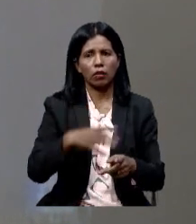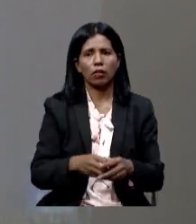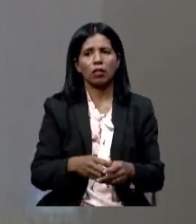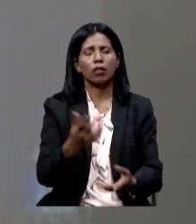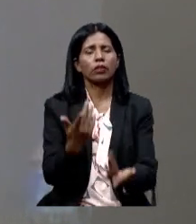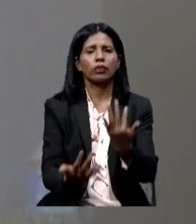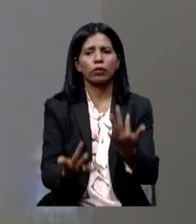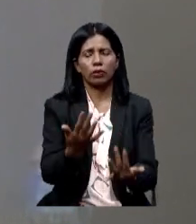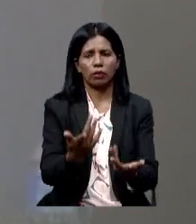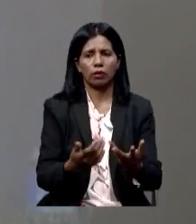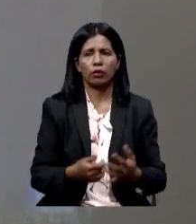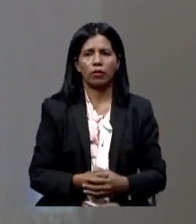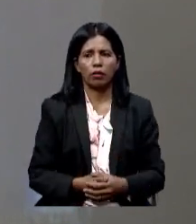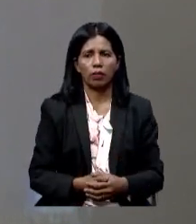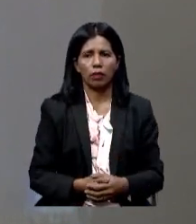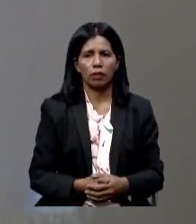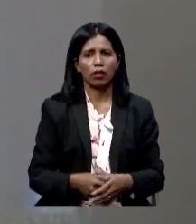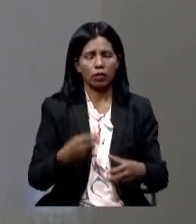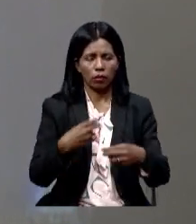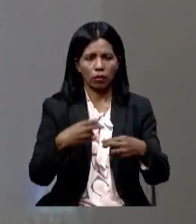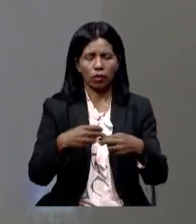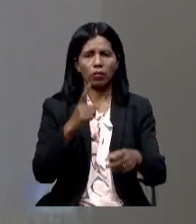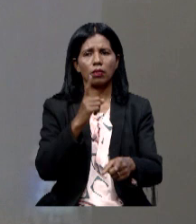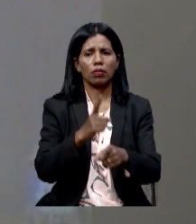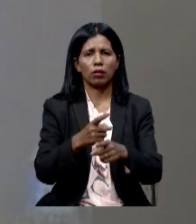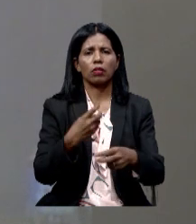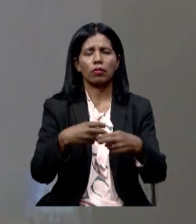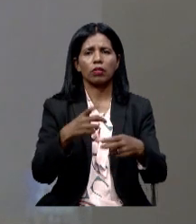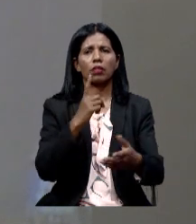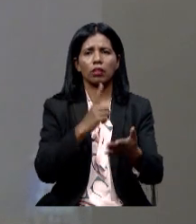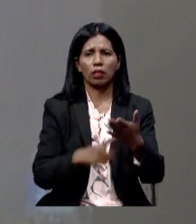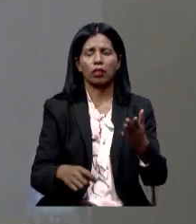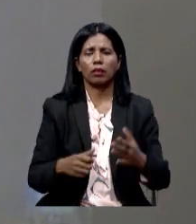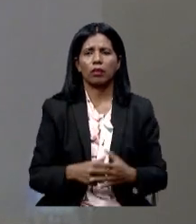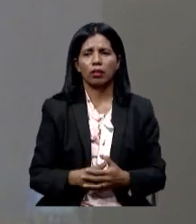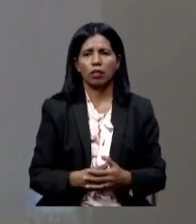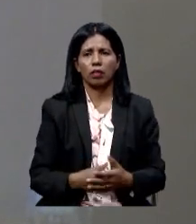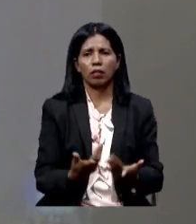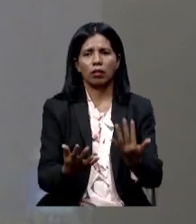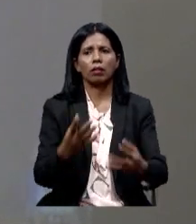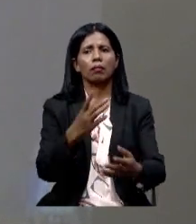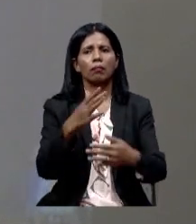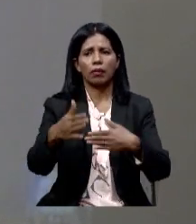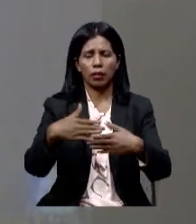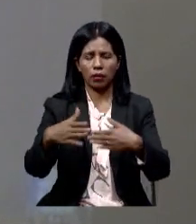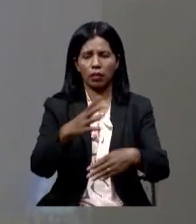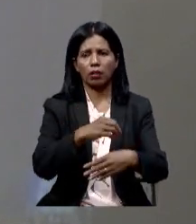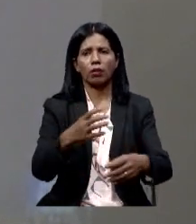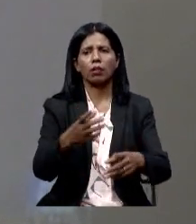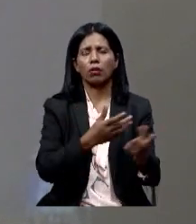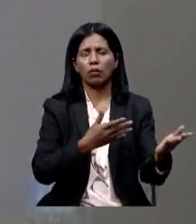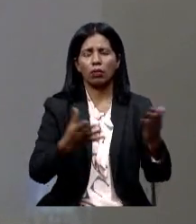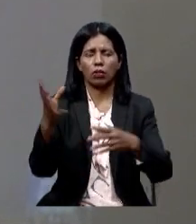fali. Ida ne perigosu tebe tebes, ne perigosu aida, tambane ahi. Bele basic electric, i bele lori pulisau ne